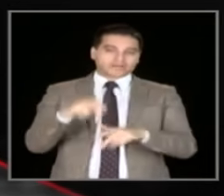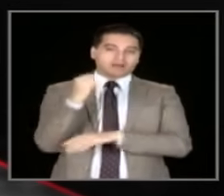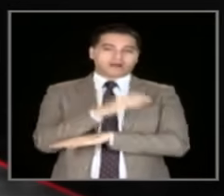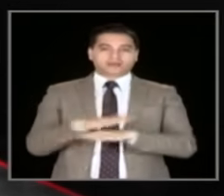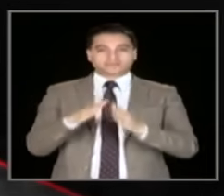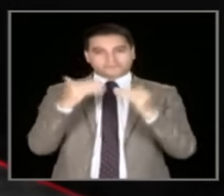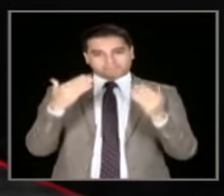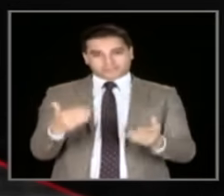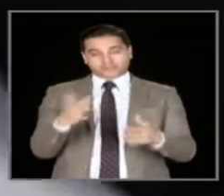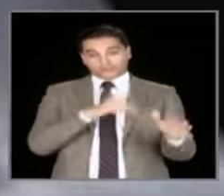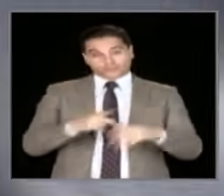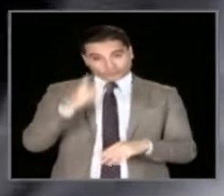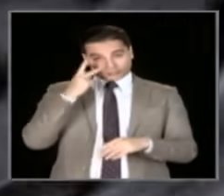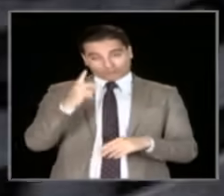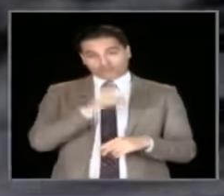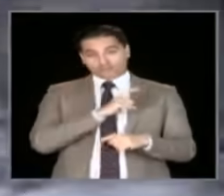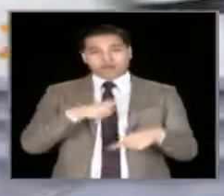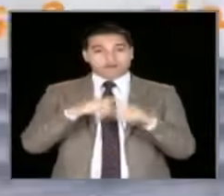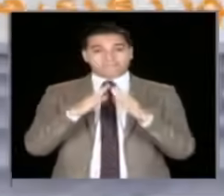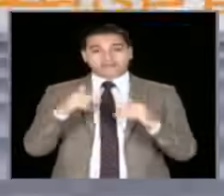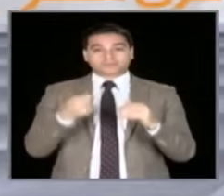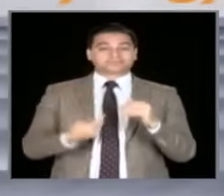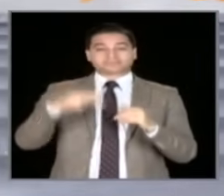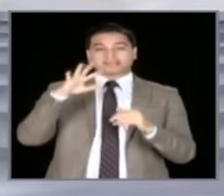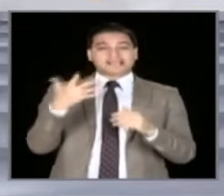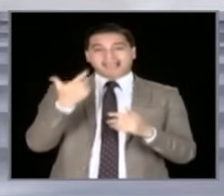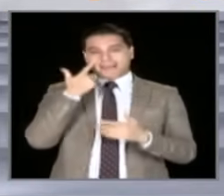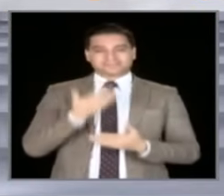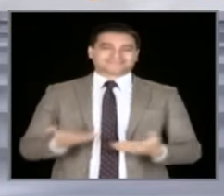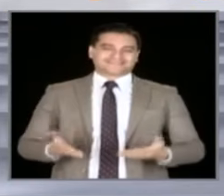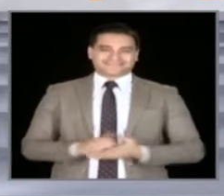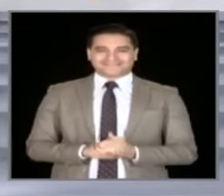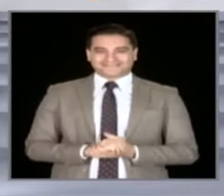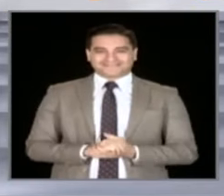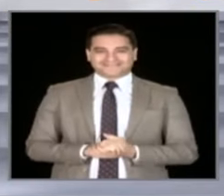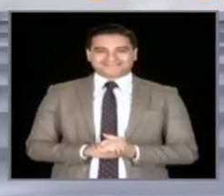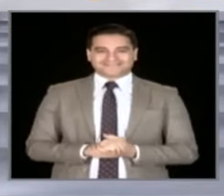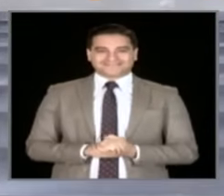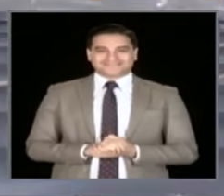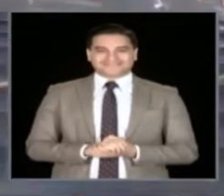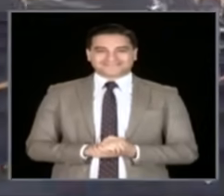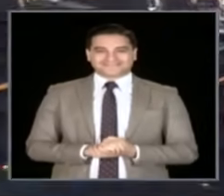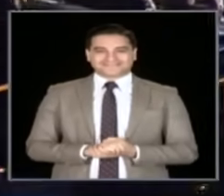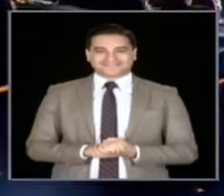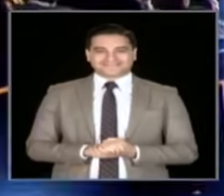لتطوير القرى المصرية. تعالوا نشوف طلاب مصر النهاردة هيوصلوا المبلغ لكام.